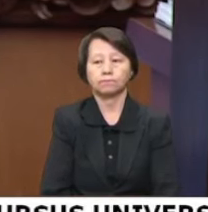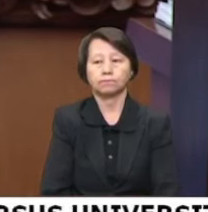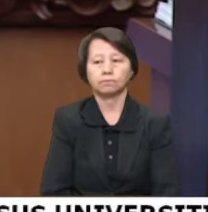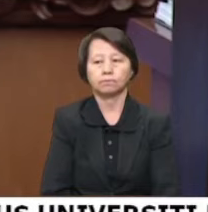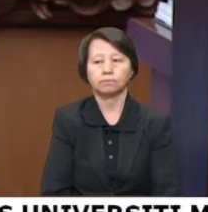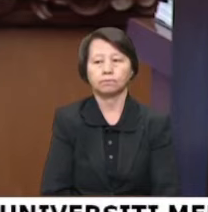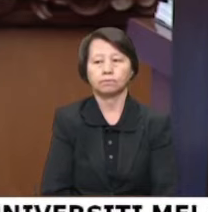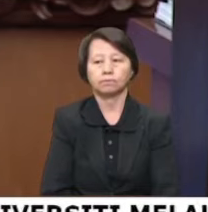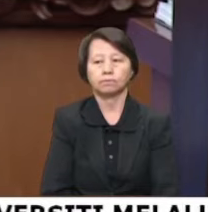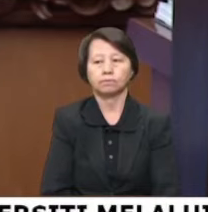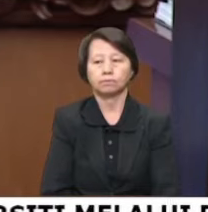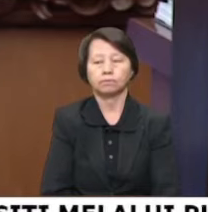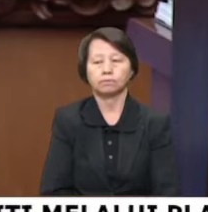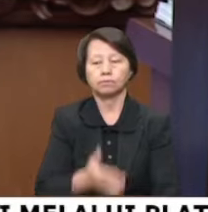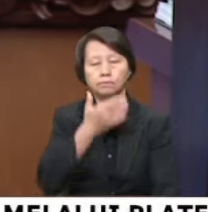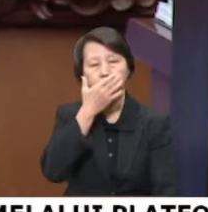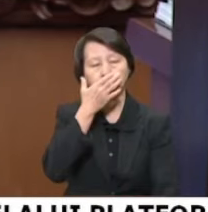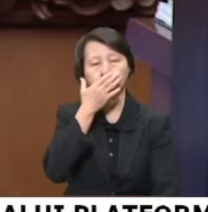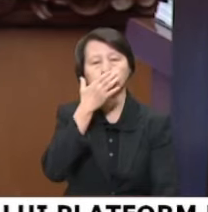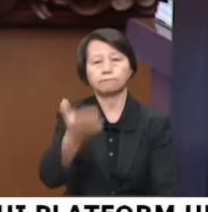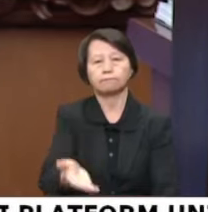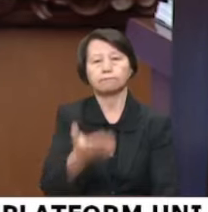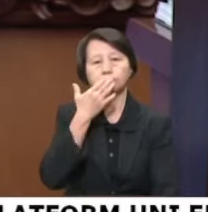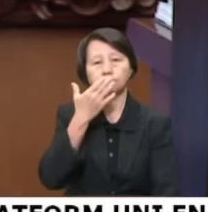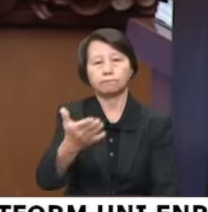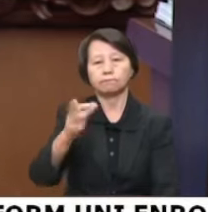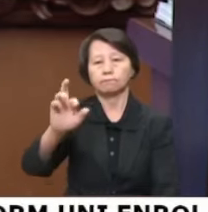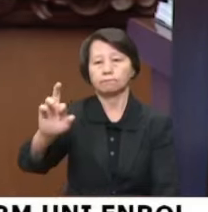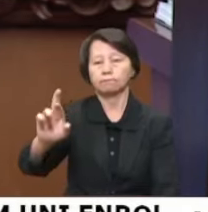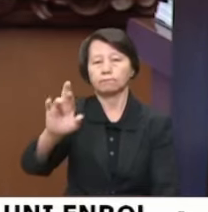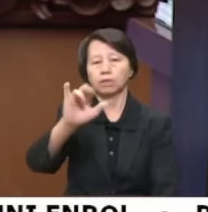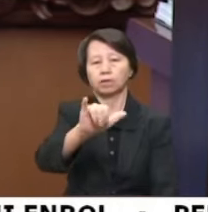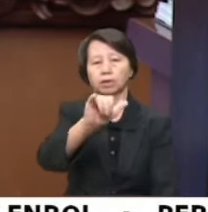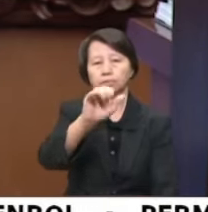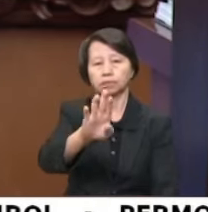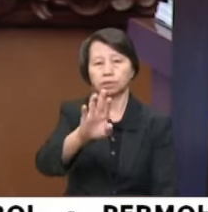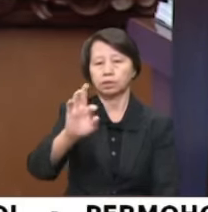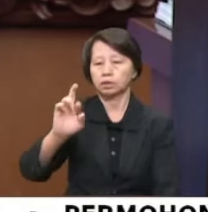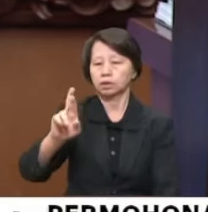Terima kasih diucapkan kepada Yang Berhormat Rasa. Jadi